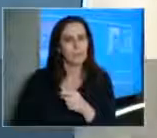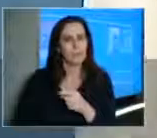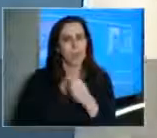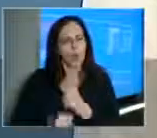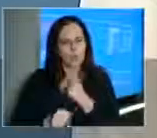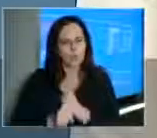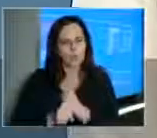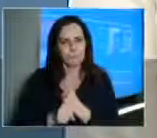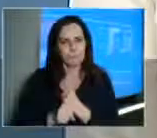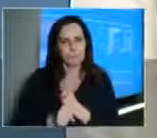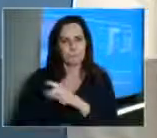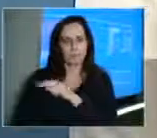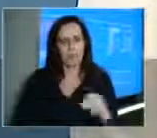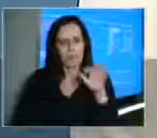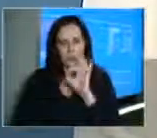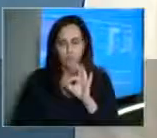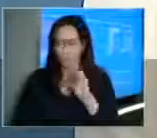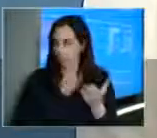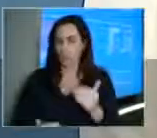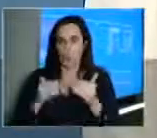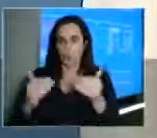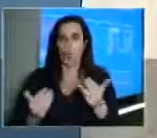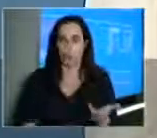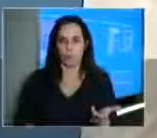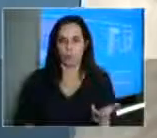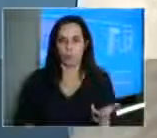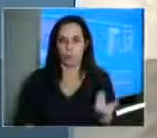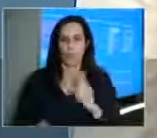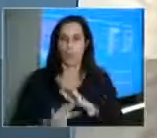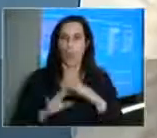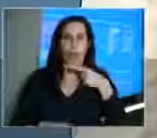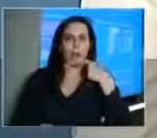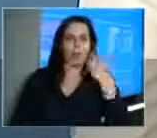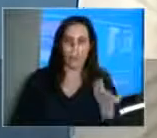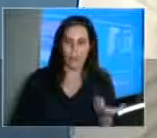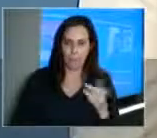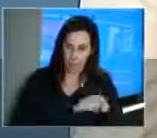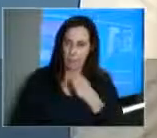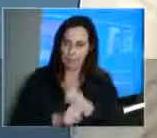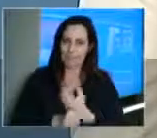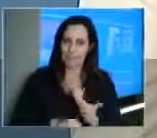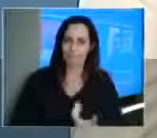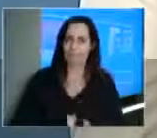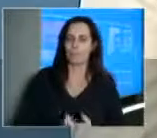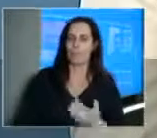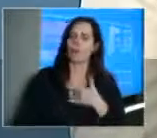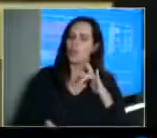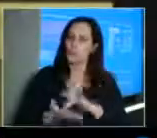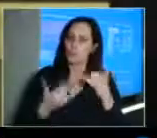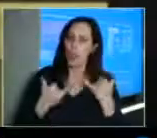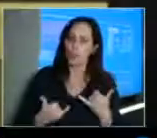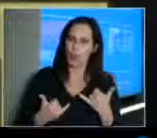לכך שהנושאים שלכם יקודמו, או לא רק מילים יפות, אתה יודע? אנחנו נמצאים